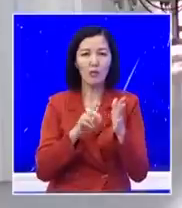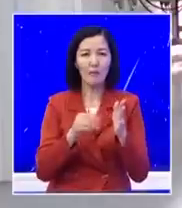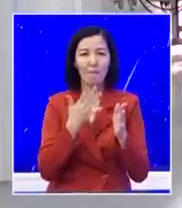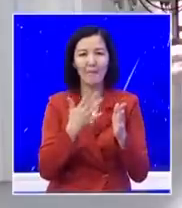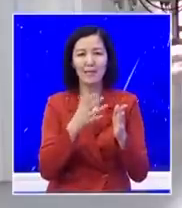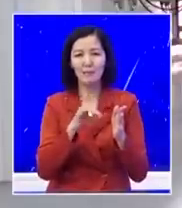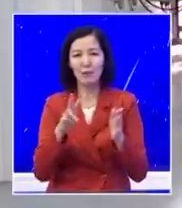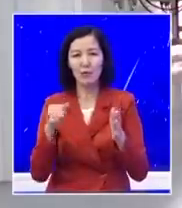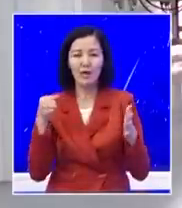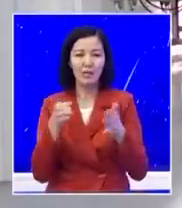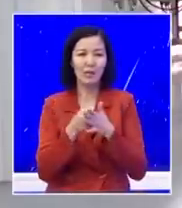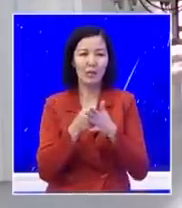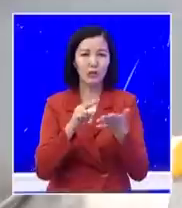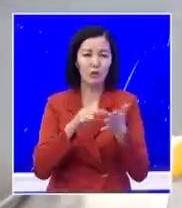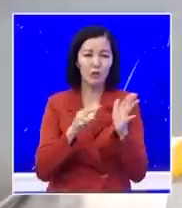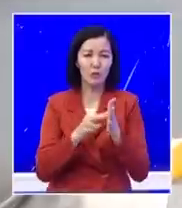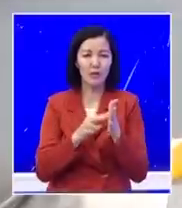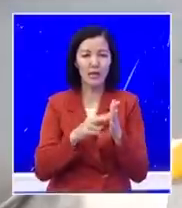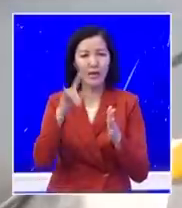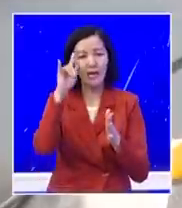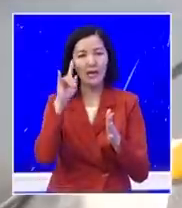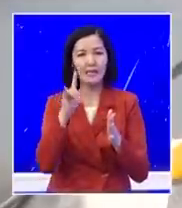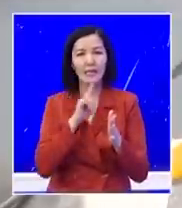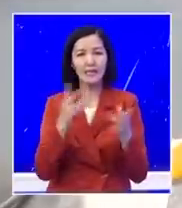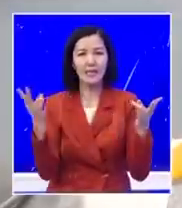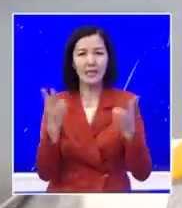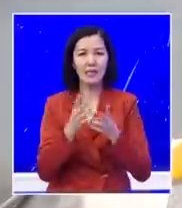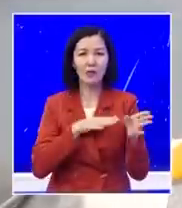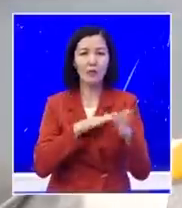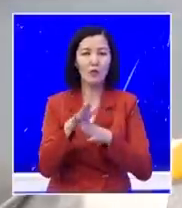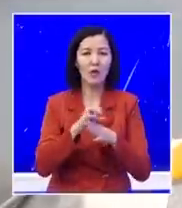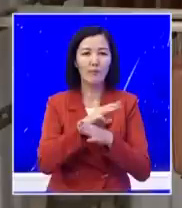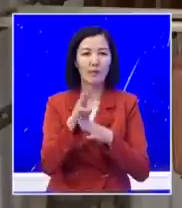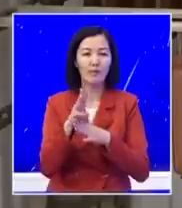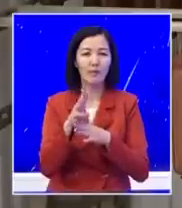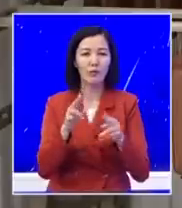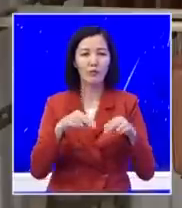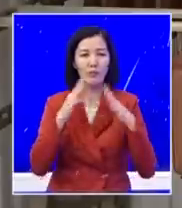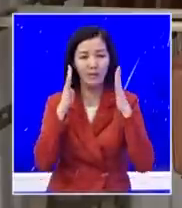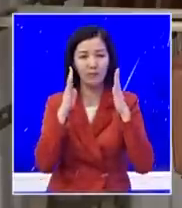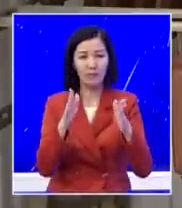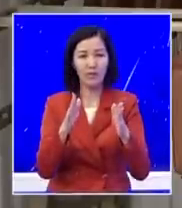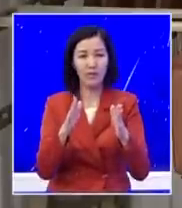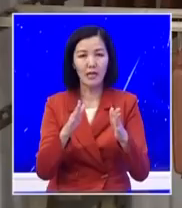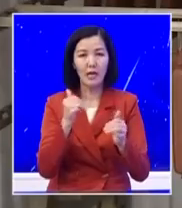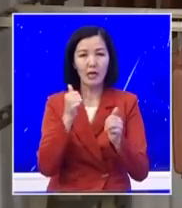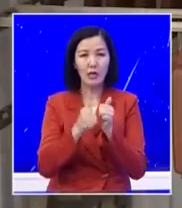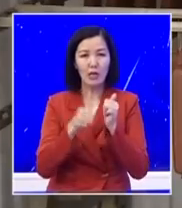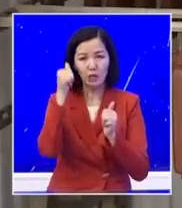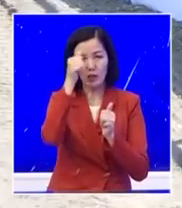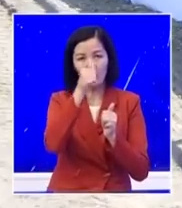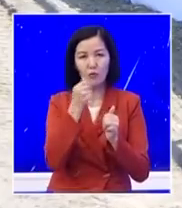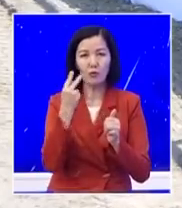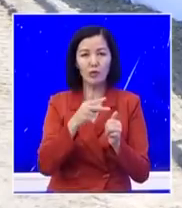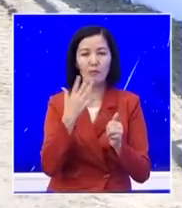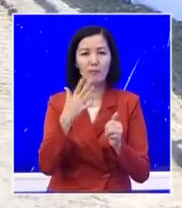17,5 миллион басқа дейін жеткізу жоспарланған. Еліміздің қажеттілігін толық қамтамасыз етуге басымдық беріледі. Жыл сайын